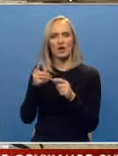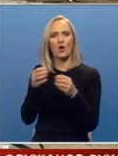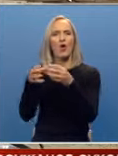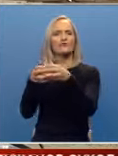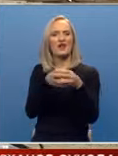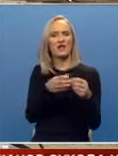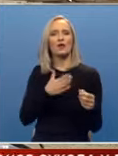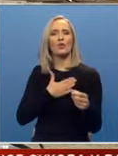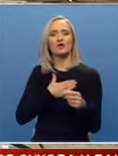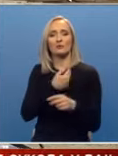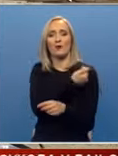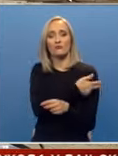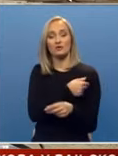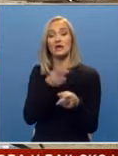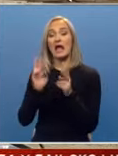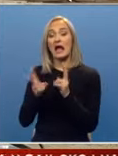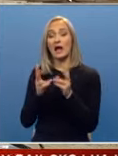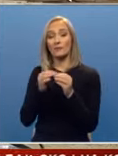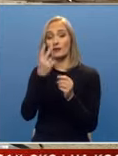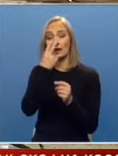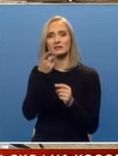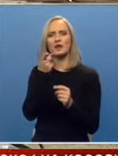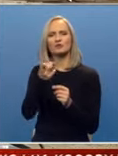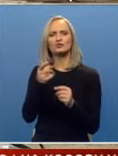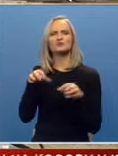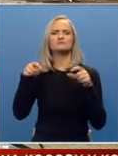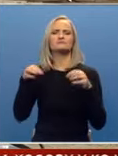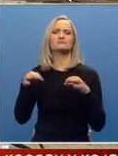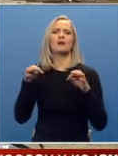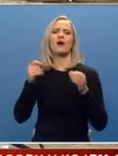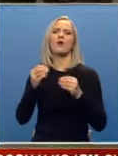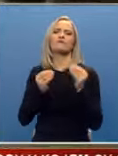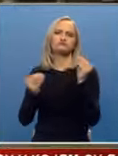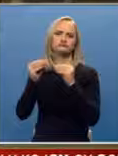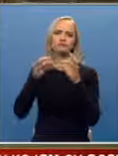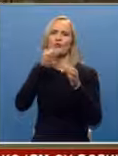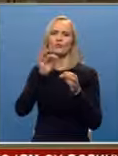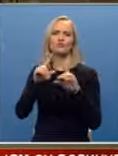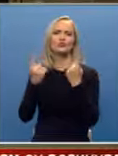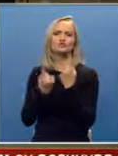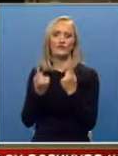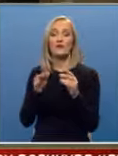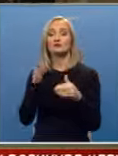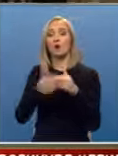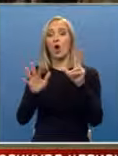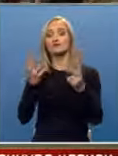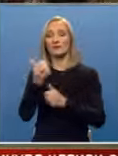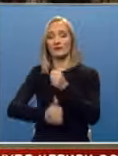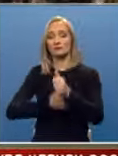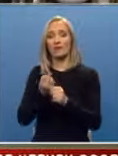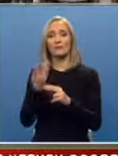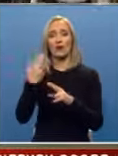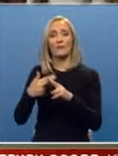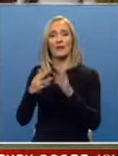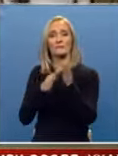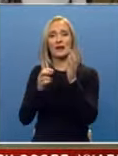odjeljenjima u našim bolnicama kako bi gledali da tu standardizaciju zdravstvene njege upotpunimo. U posljednjih 18 godina broj oboljelih